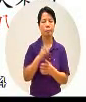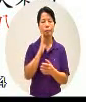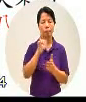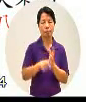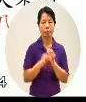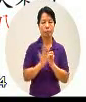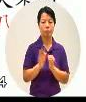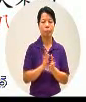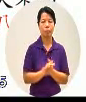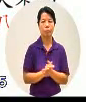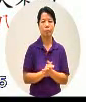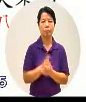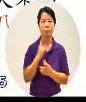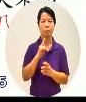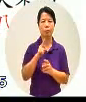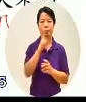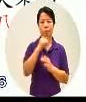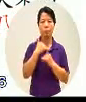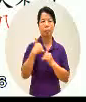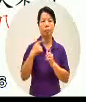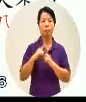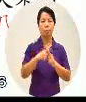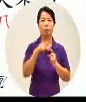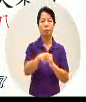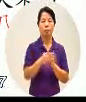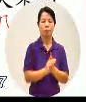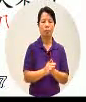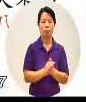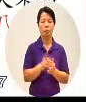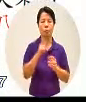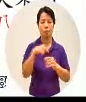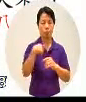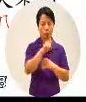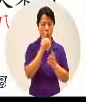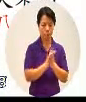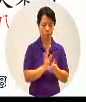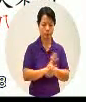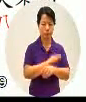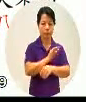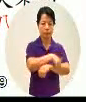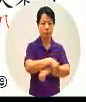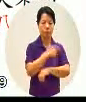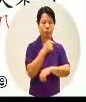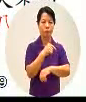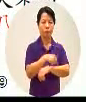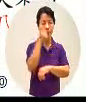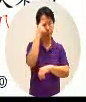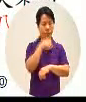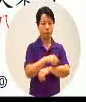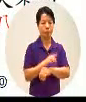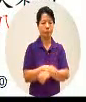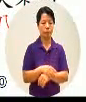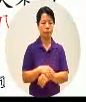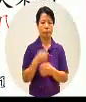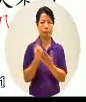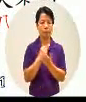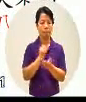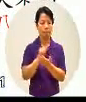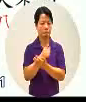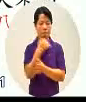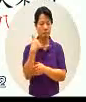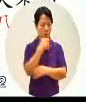哎，咱来溯源，来看爱河的源头里底，我讲啊，没看头啊。你一看到就是臭水沟